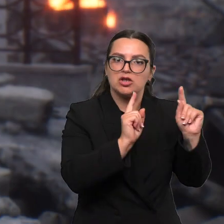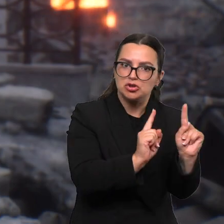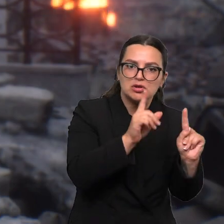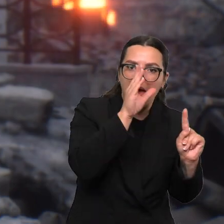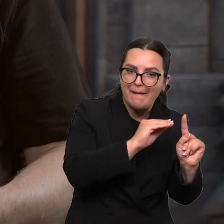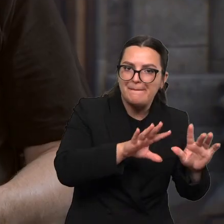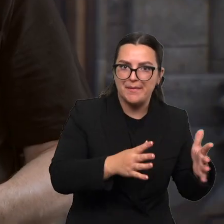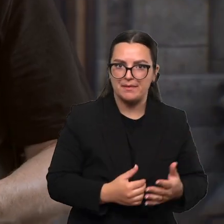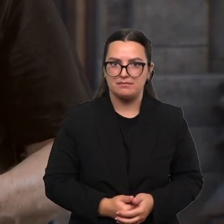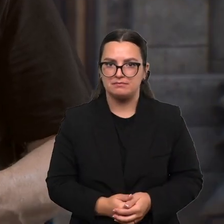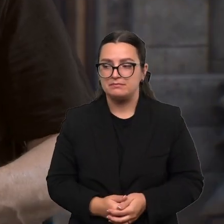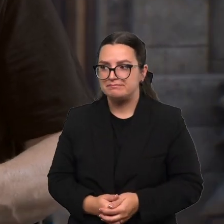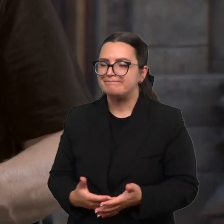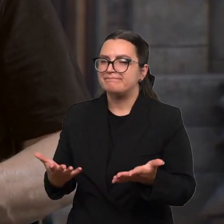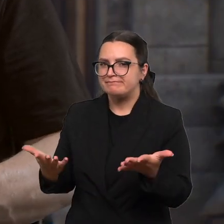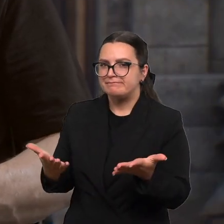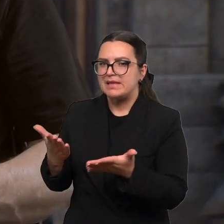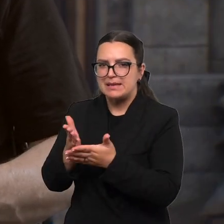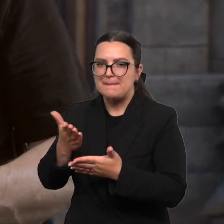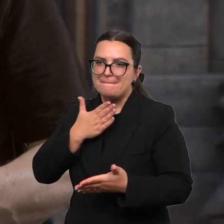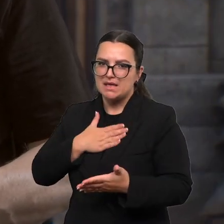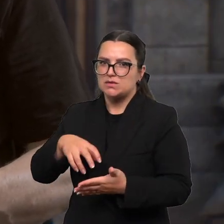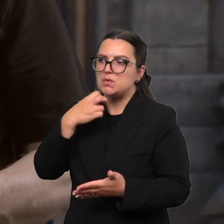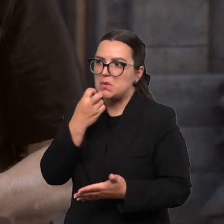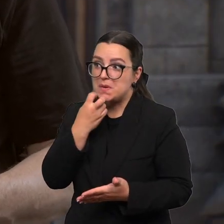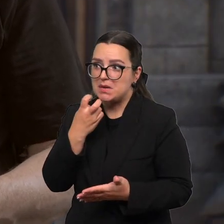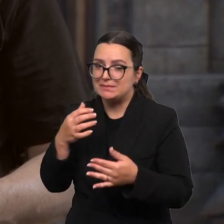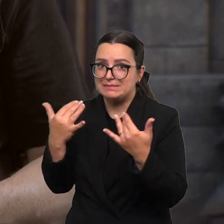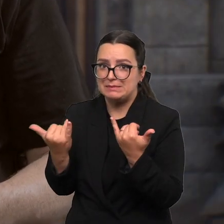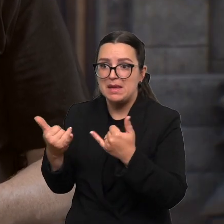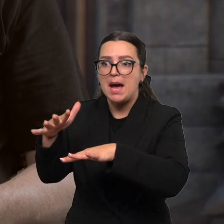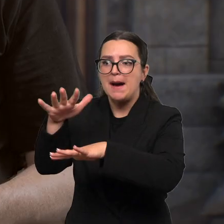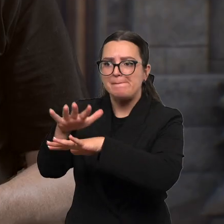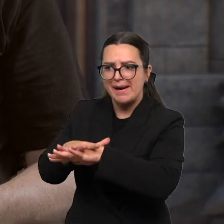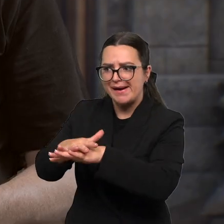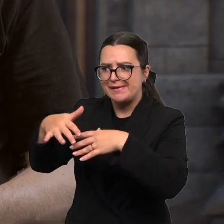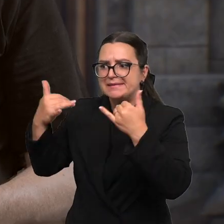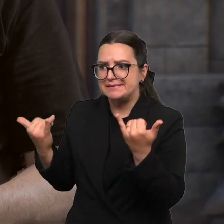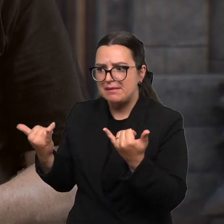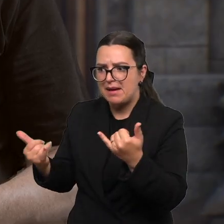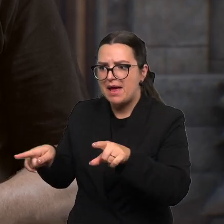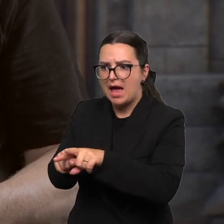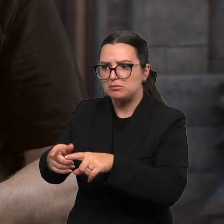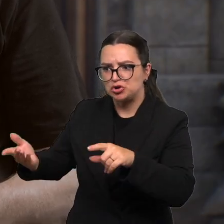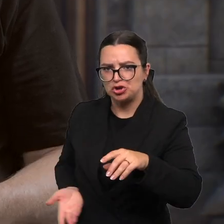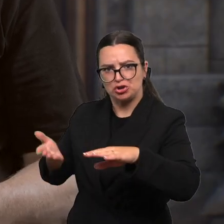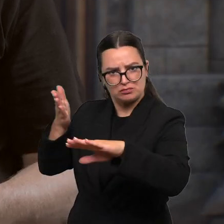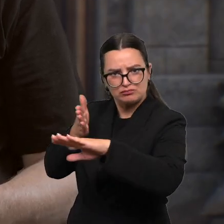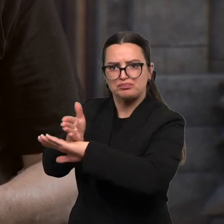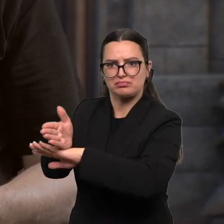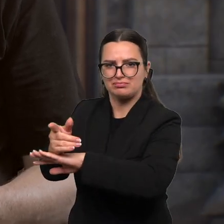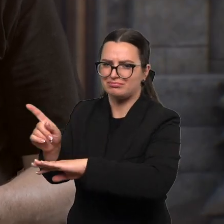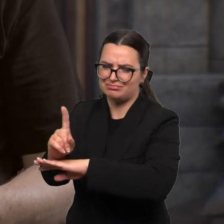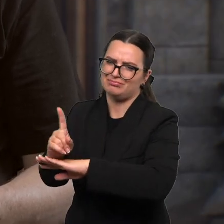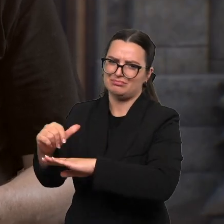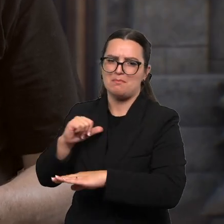atsparumas? Na, kaip mes mėgstam juokauti, bankas šiais laikais tai nėra, kur tu eini, o tai,